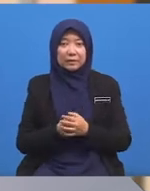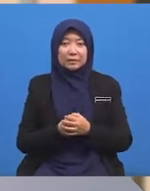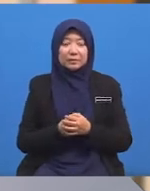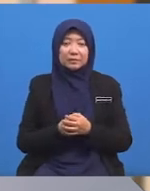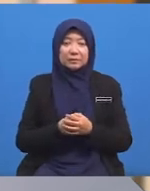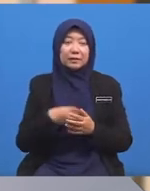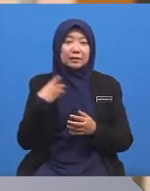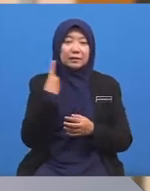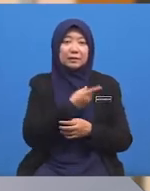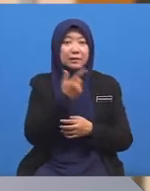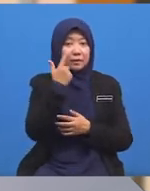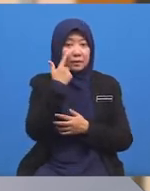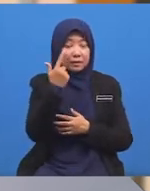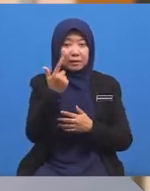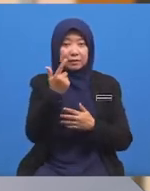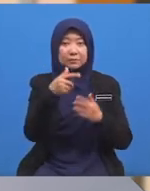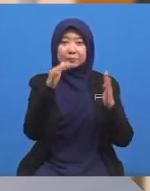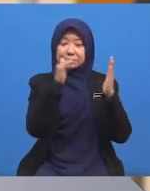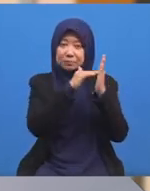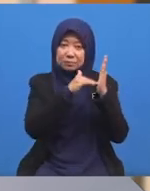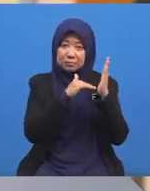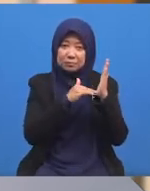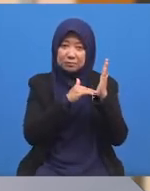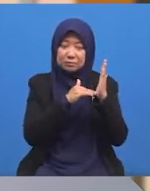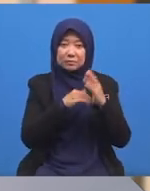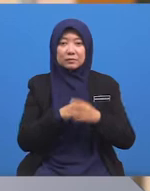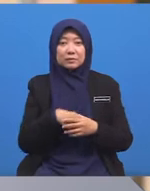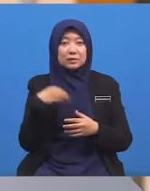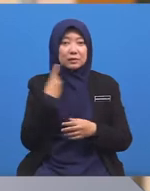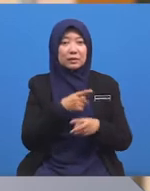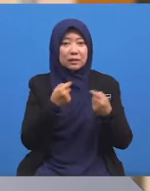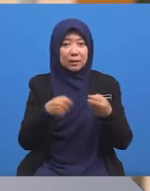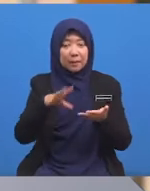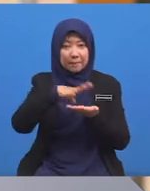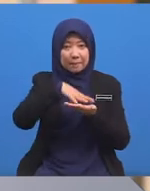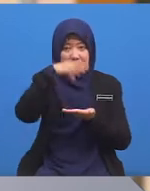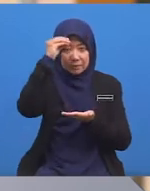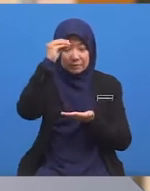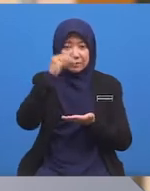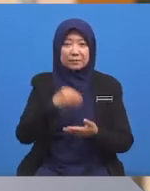kita lihat senarai semak kandungan yang telah kita pelajari.